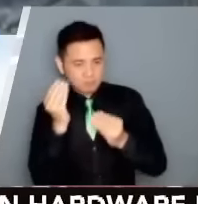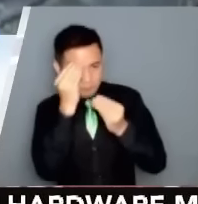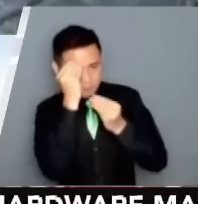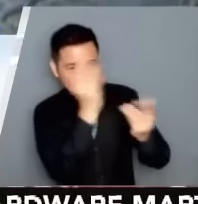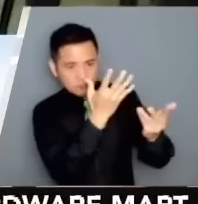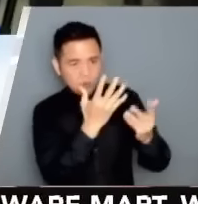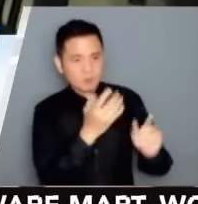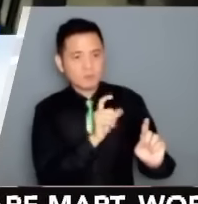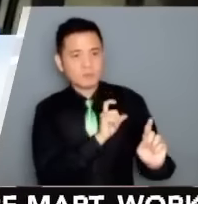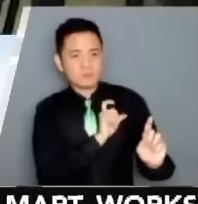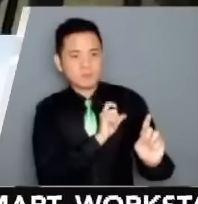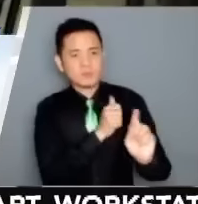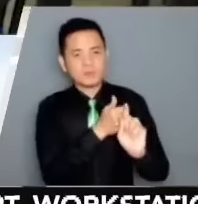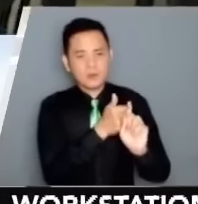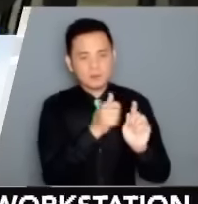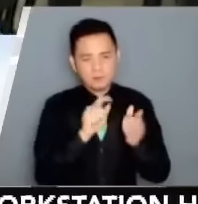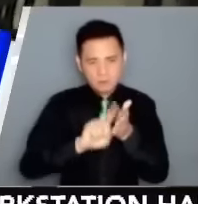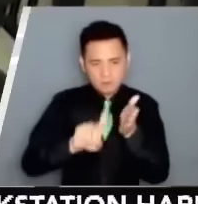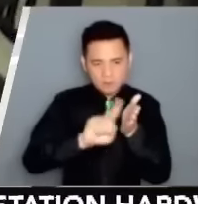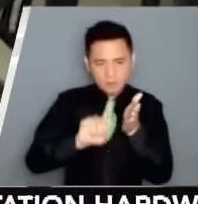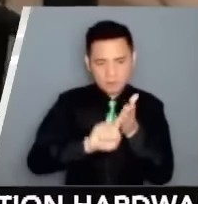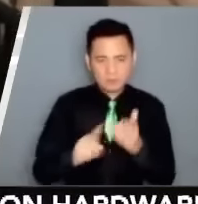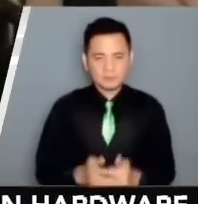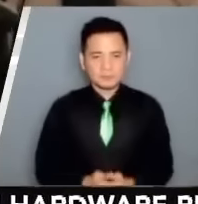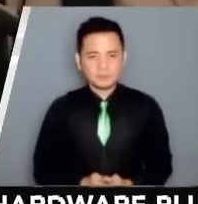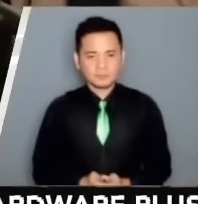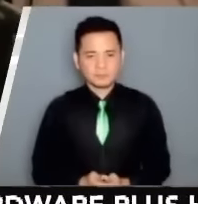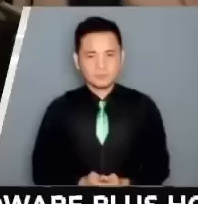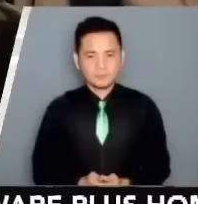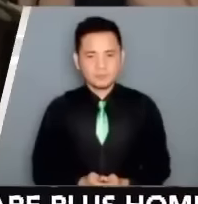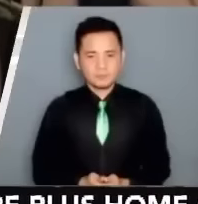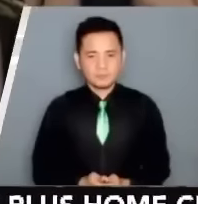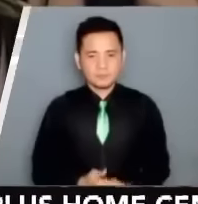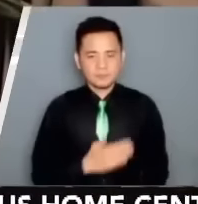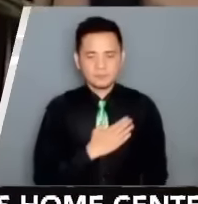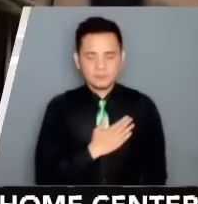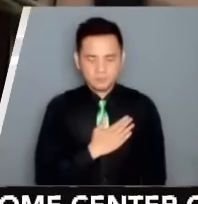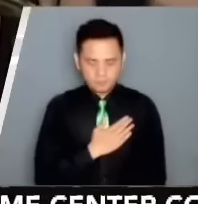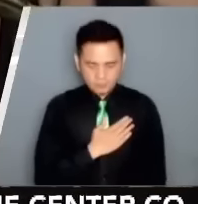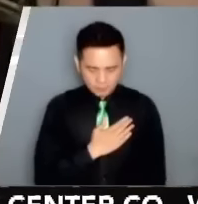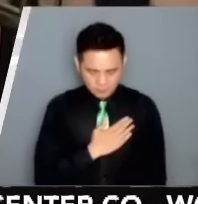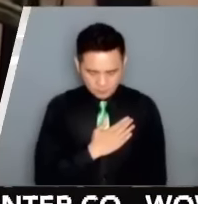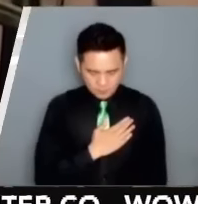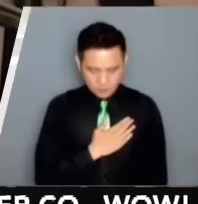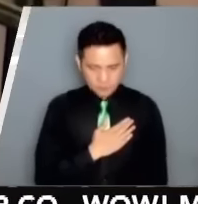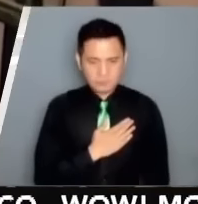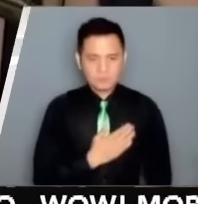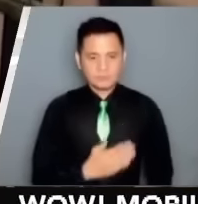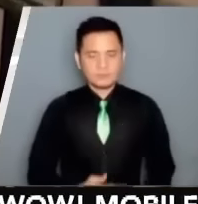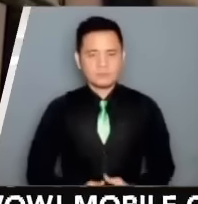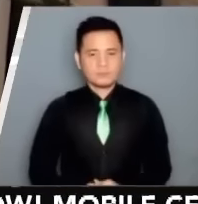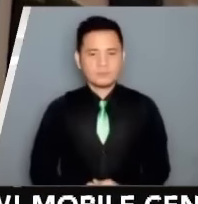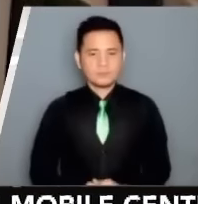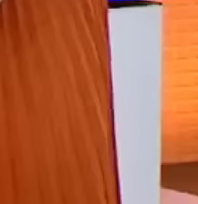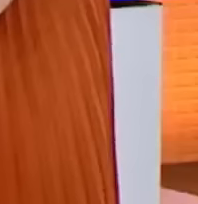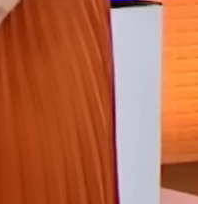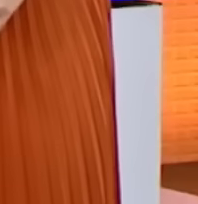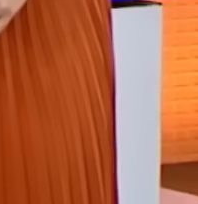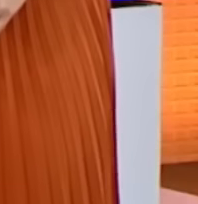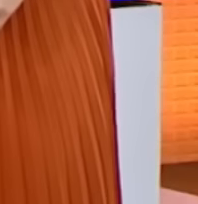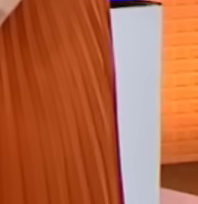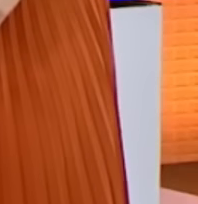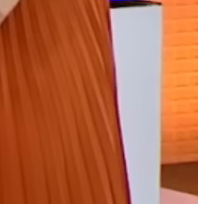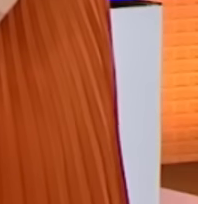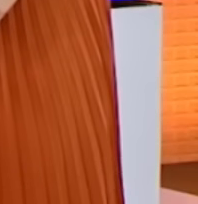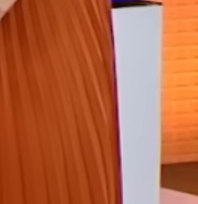fall operation ito ang unang balita James Agustin para sa J integrated news mga